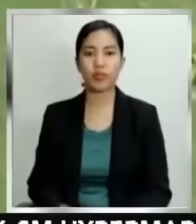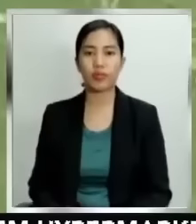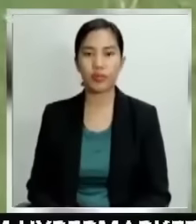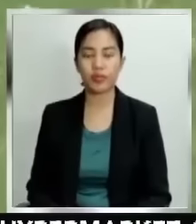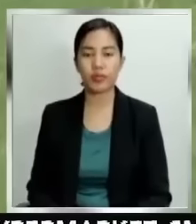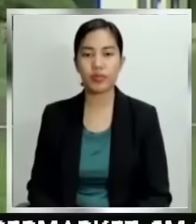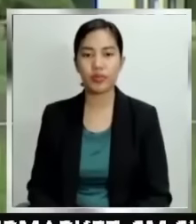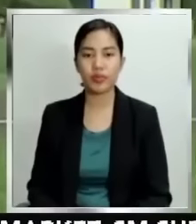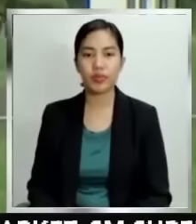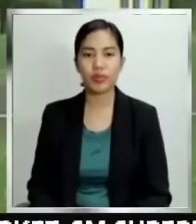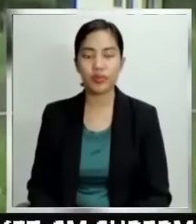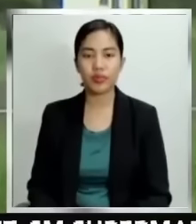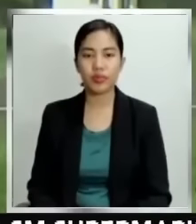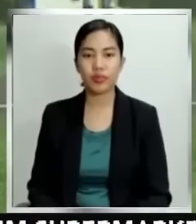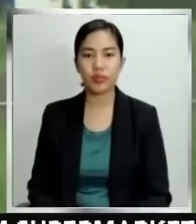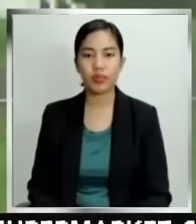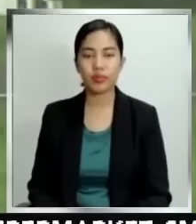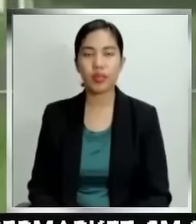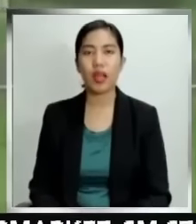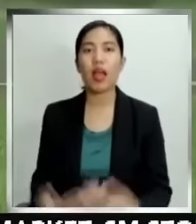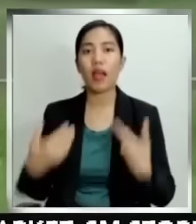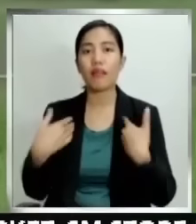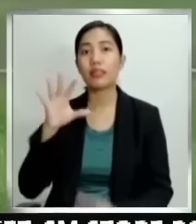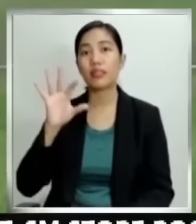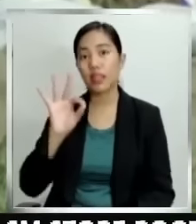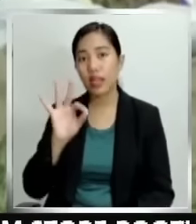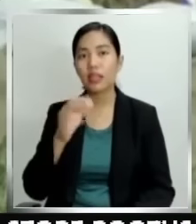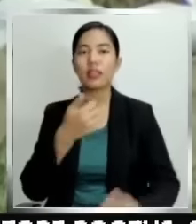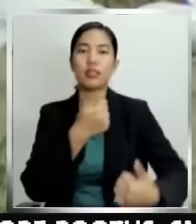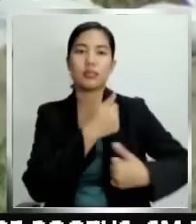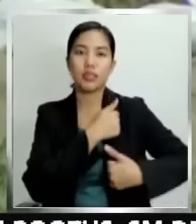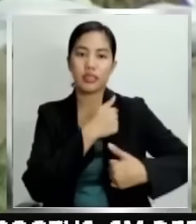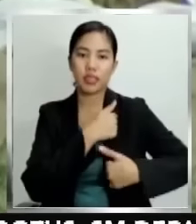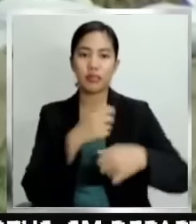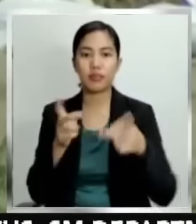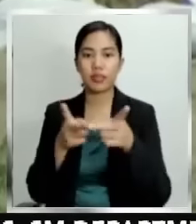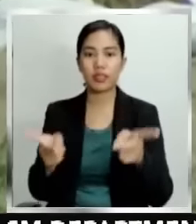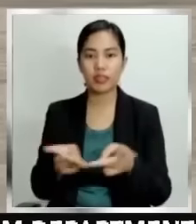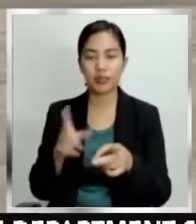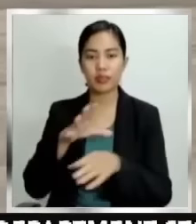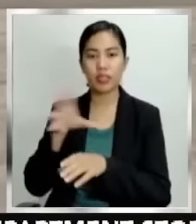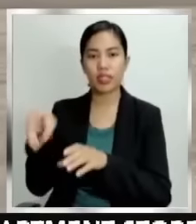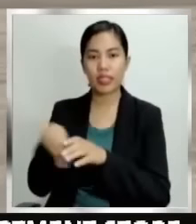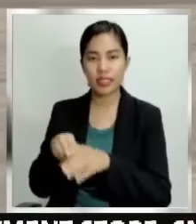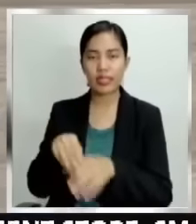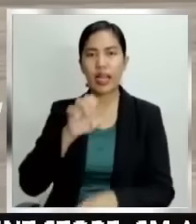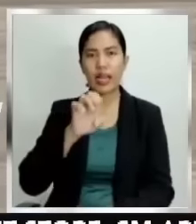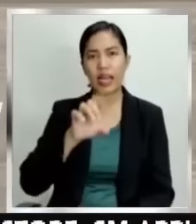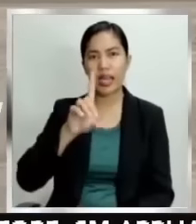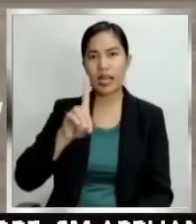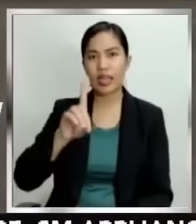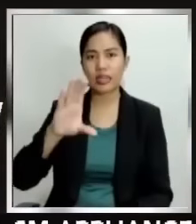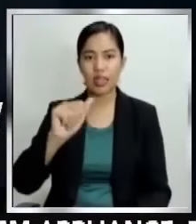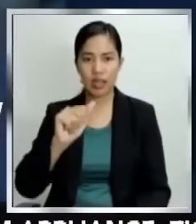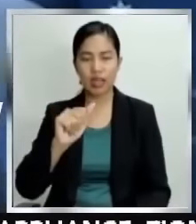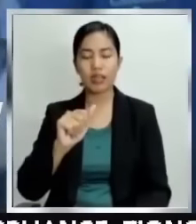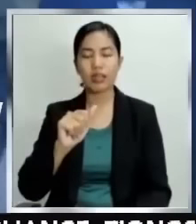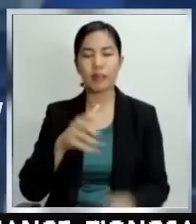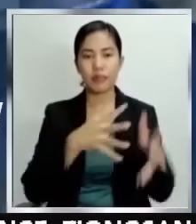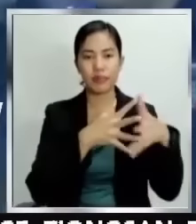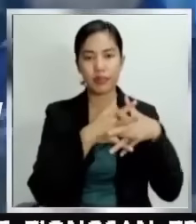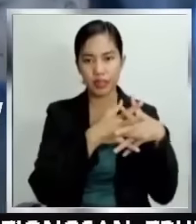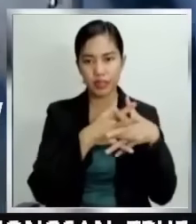Bukod sa siyam na military sites sa ilalim ng Enhanced Defense Cooperation Agreement o EDCA sa pagitan ng Amerika at Pilipinas,